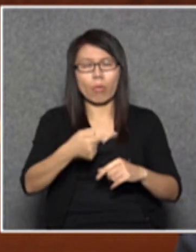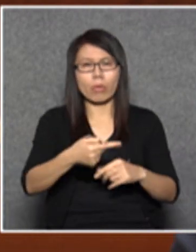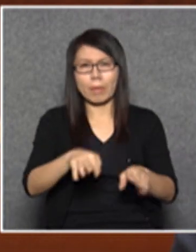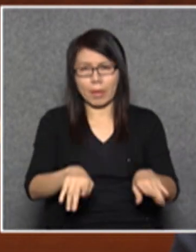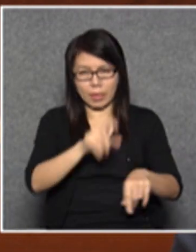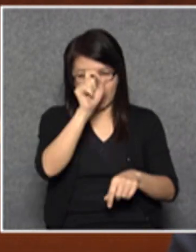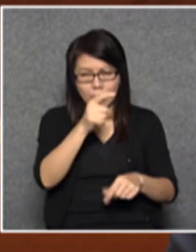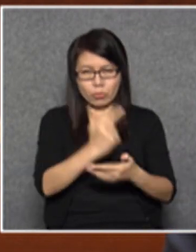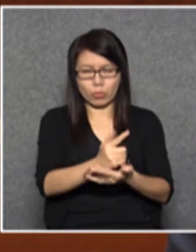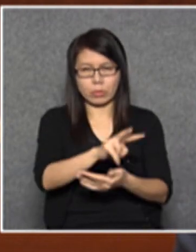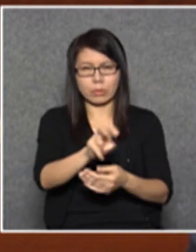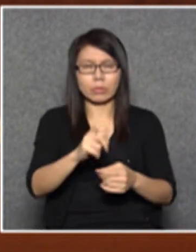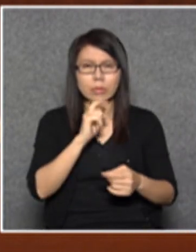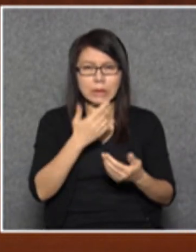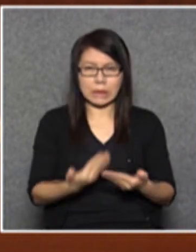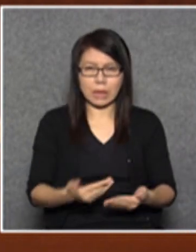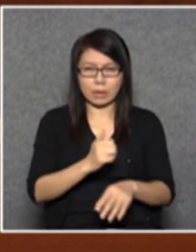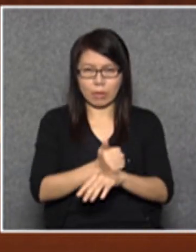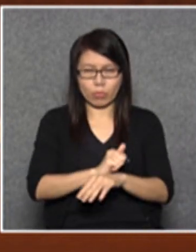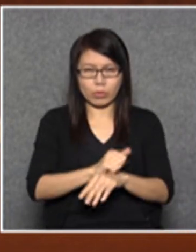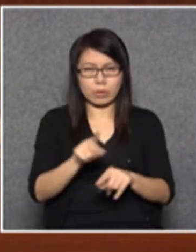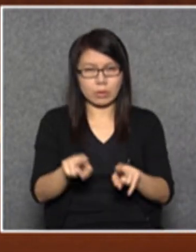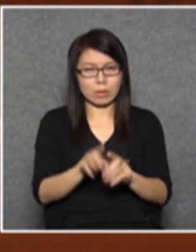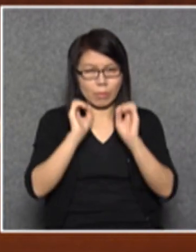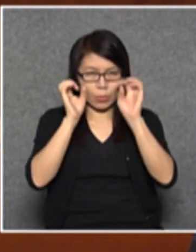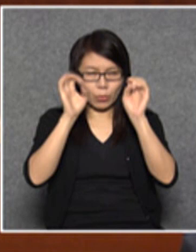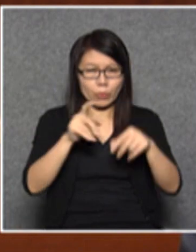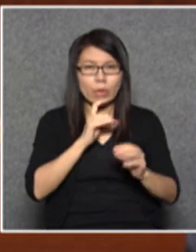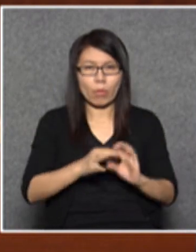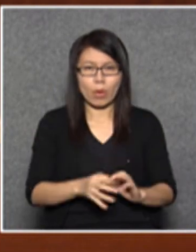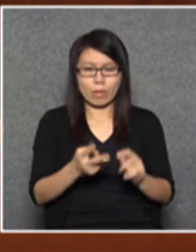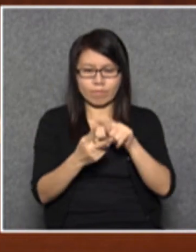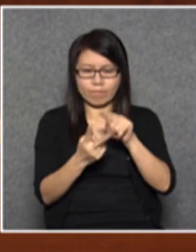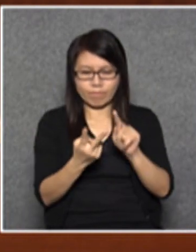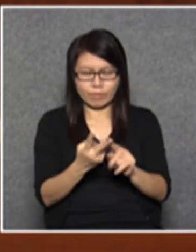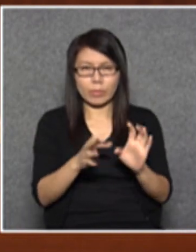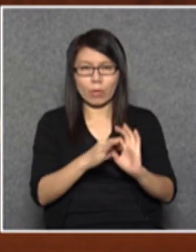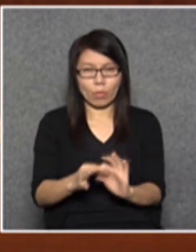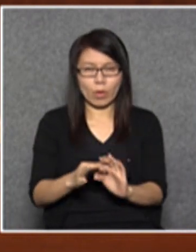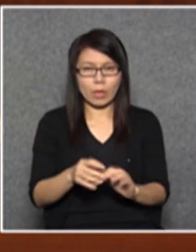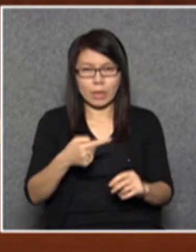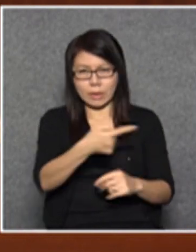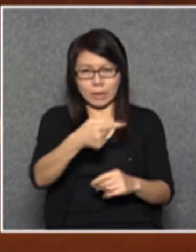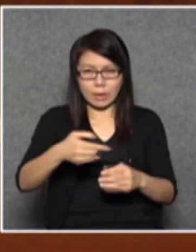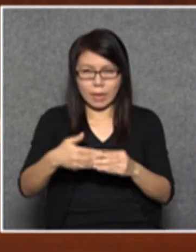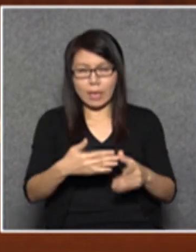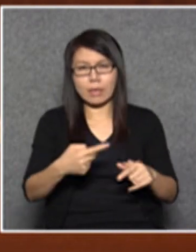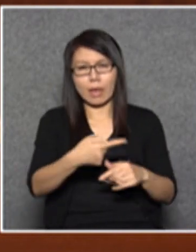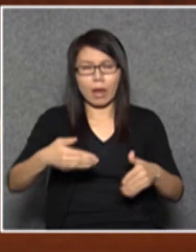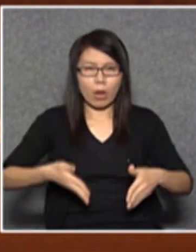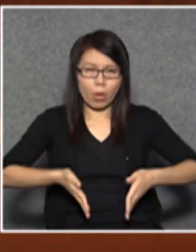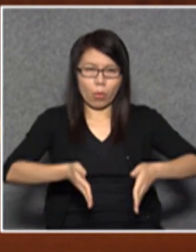重視，喺度咧趁呢機會同大家亦都報告一下，因為兩件事係相關嘅，一帶一路依個重要嘅一個戰